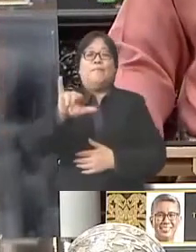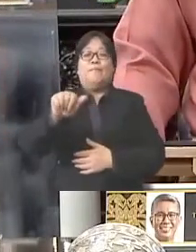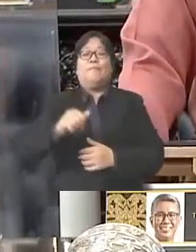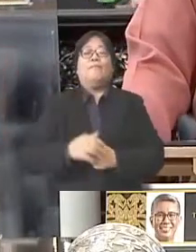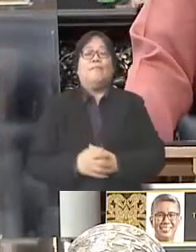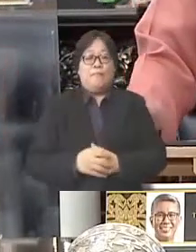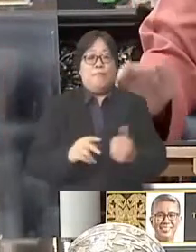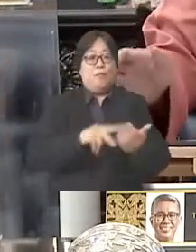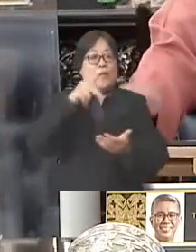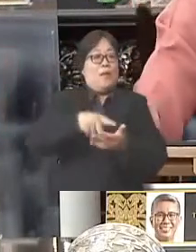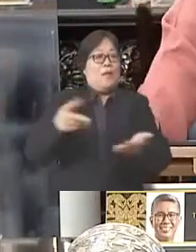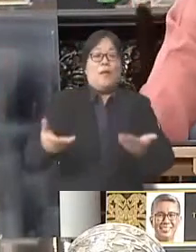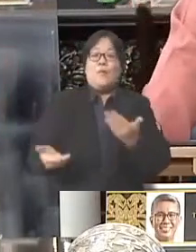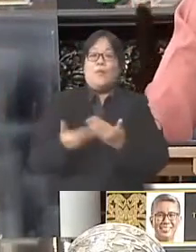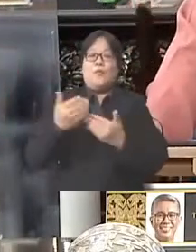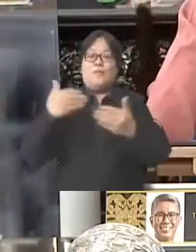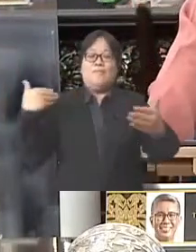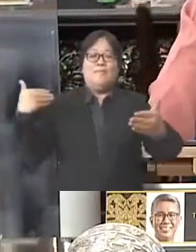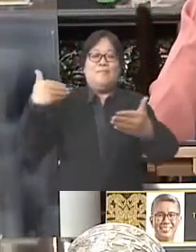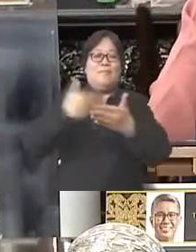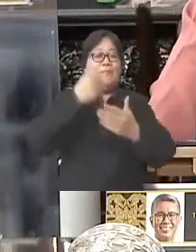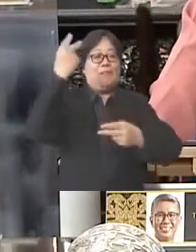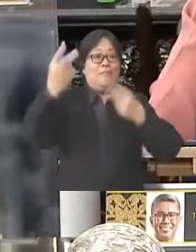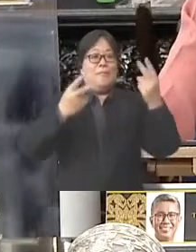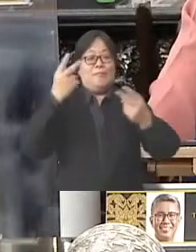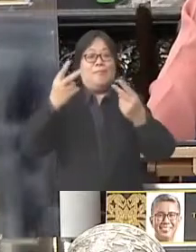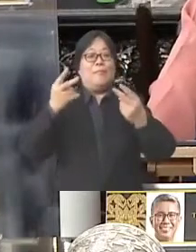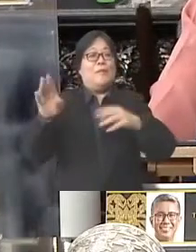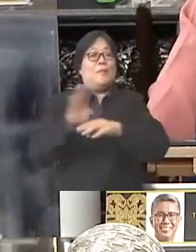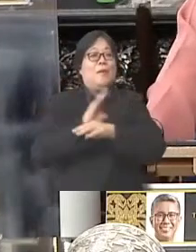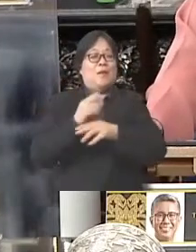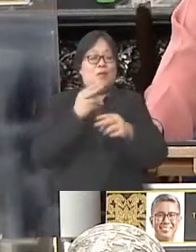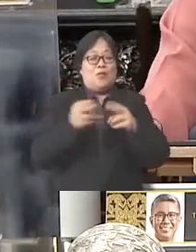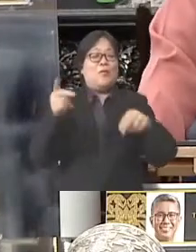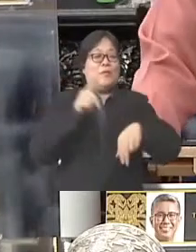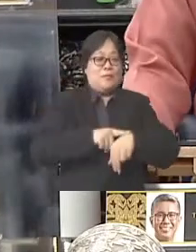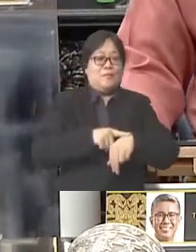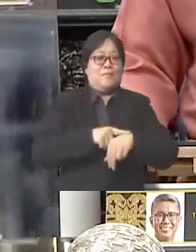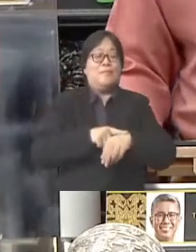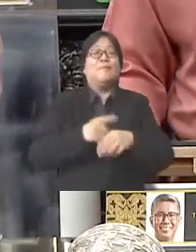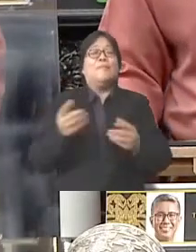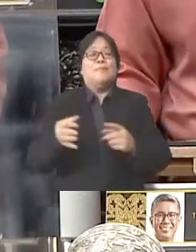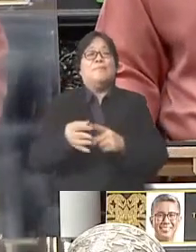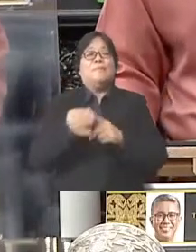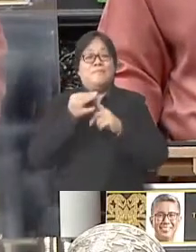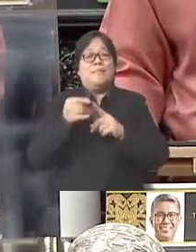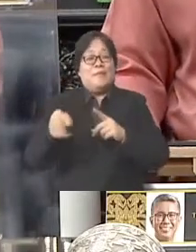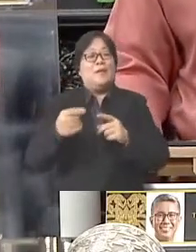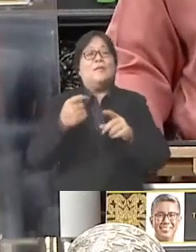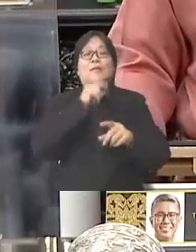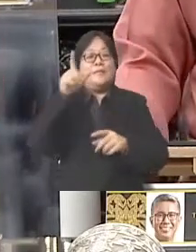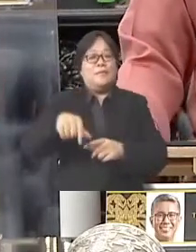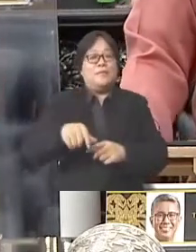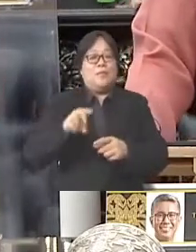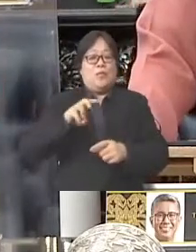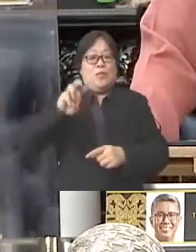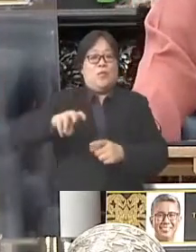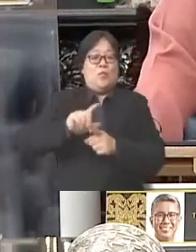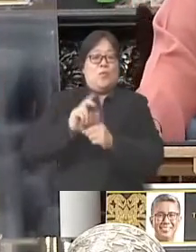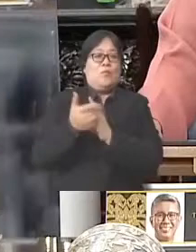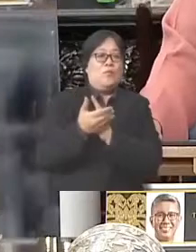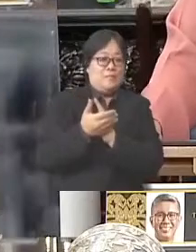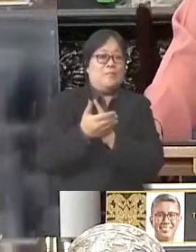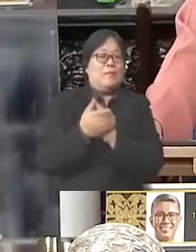pelumpuh pusat ini memudahkan ketibaan pelawak penjagaan jangka pendek yang dikecualikan kepada daripada menjalani koranti wajib